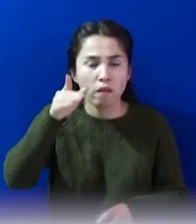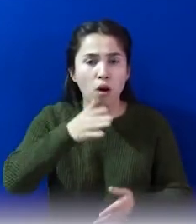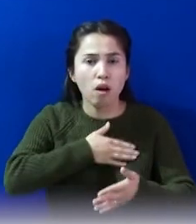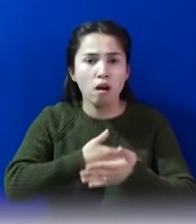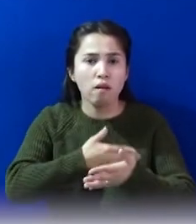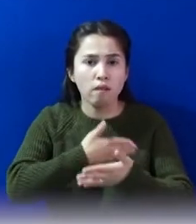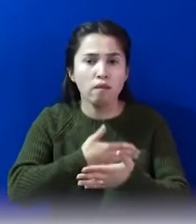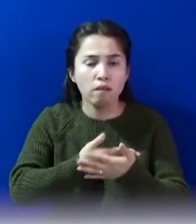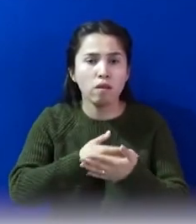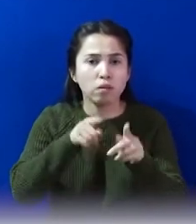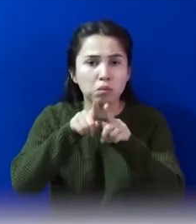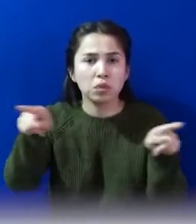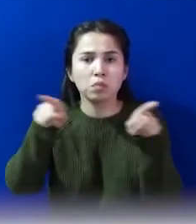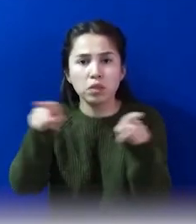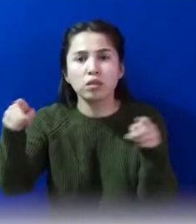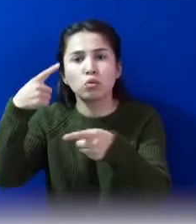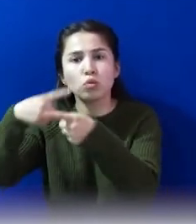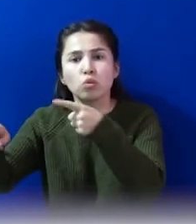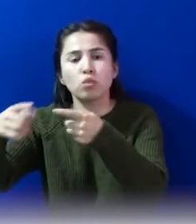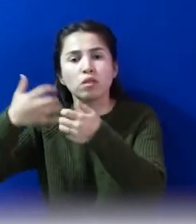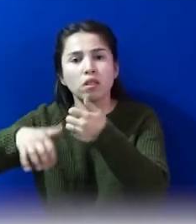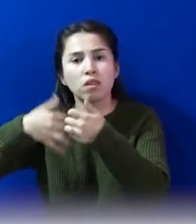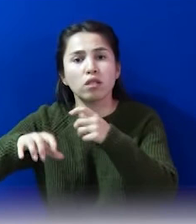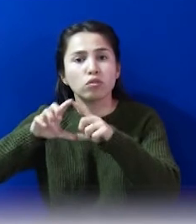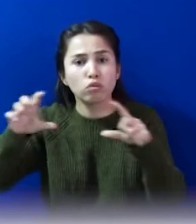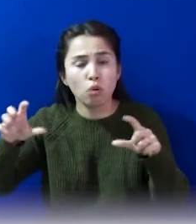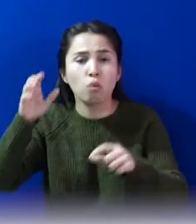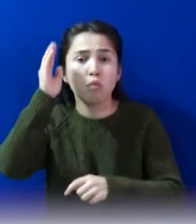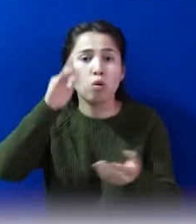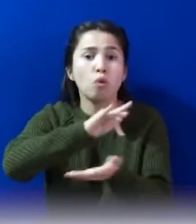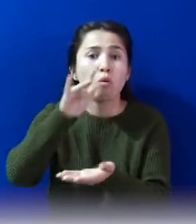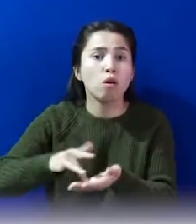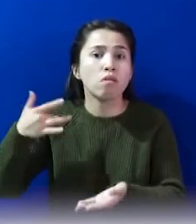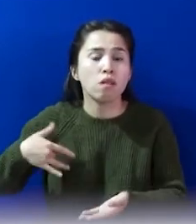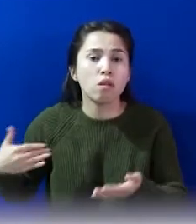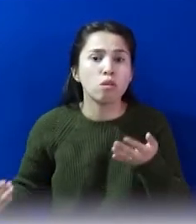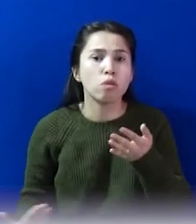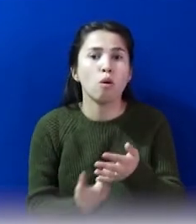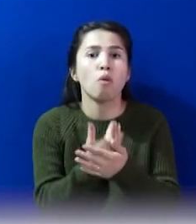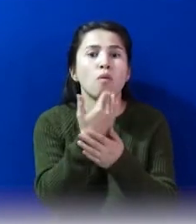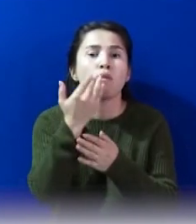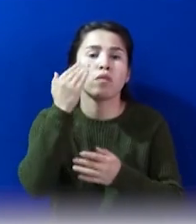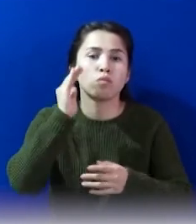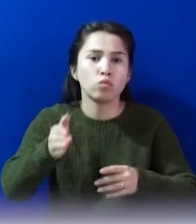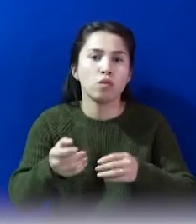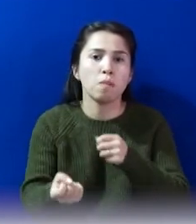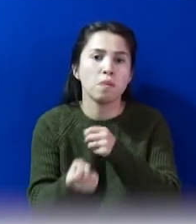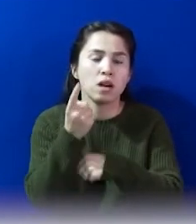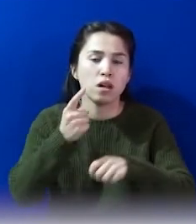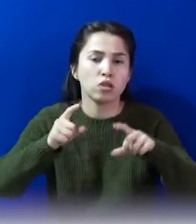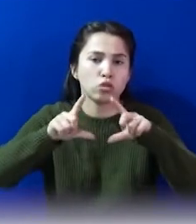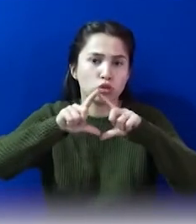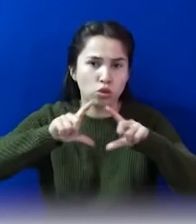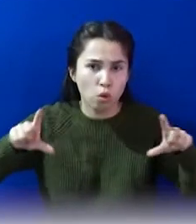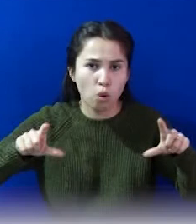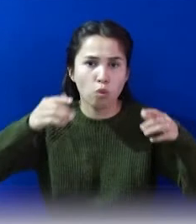работают. Также некоторым приходится платить по несколько раз. Специалисты сами должны проверять исправность. В завершении совещания глава